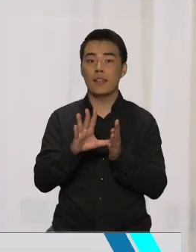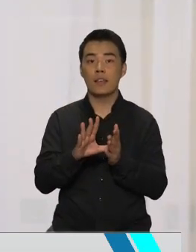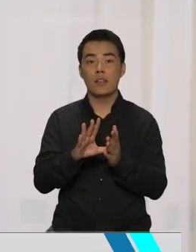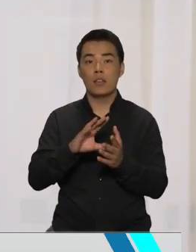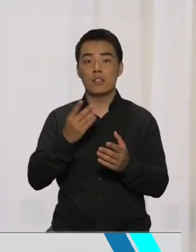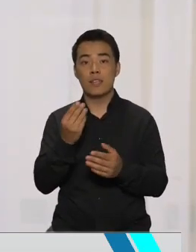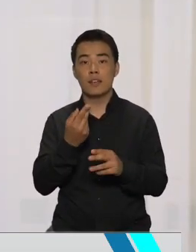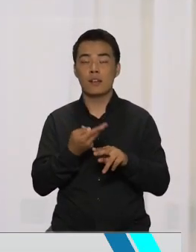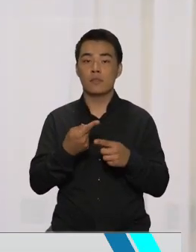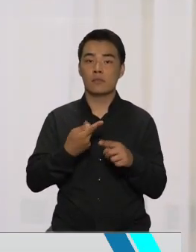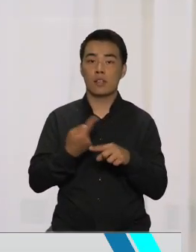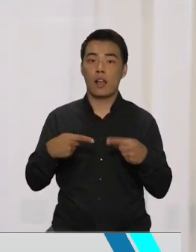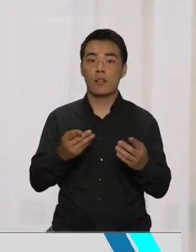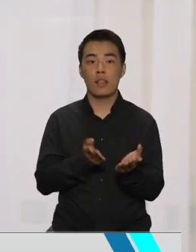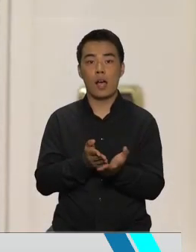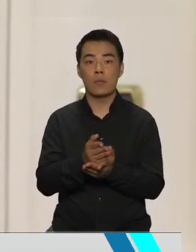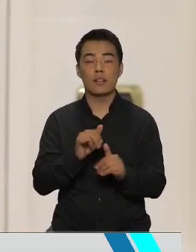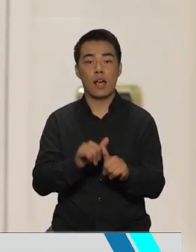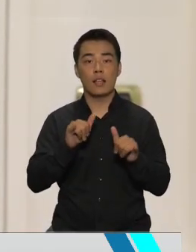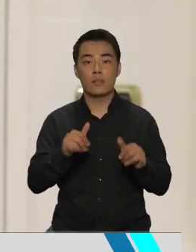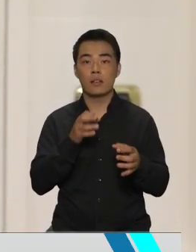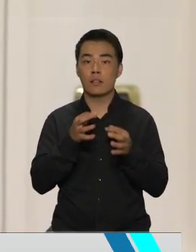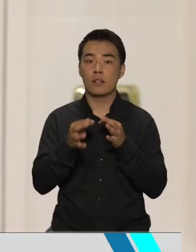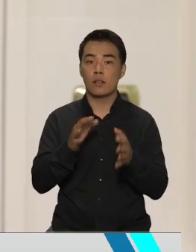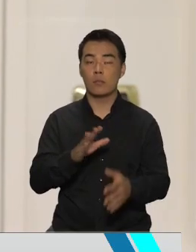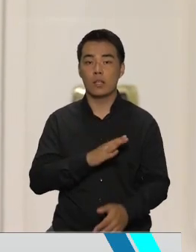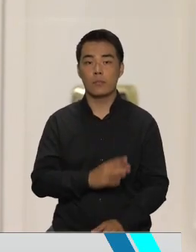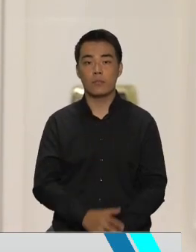және мәдени-гуманитарлық бағыттарды дамыту жайы да талқыланды.